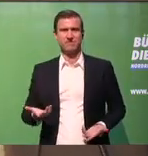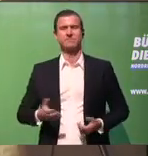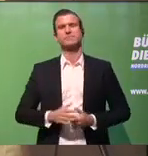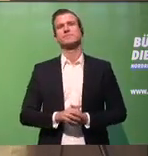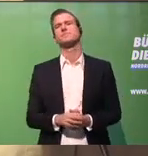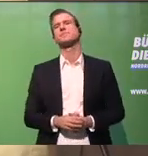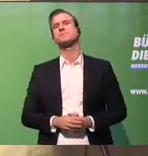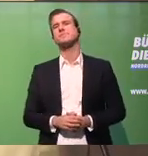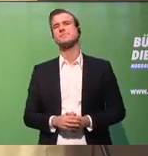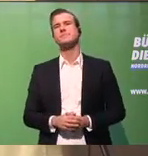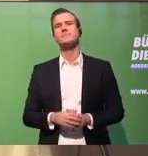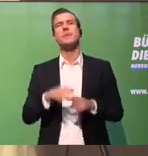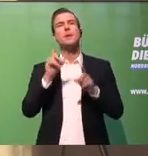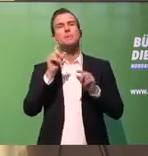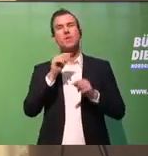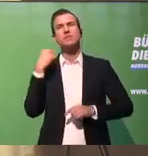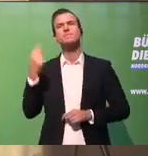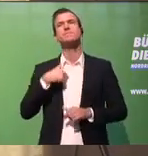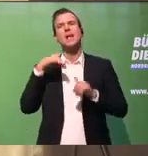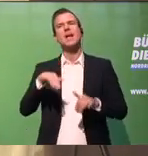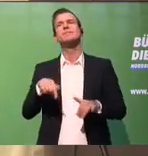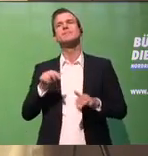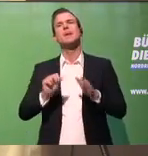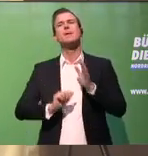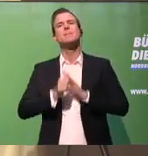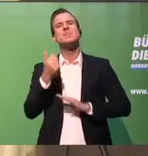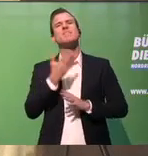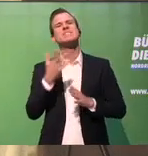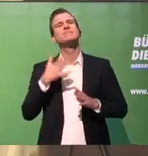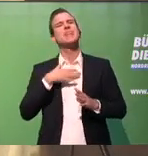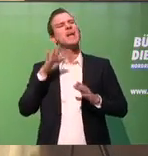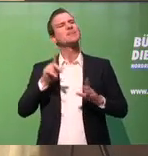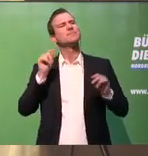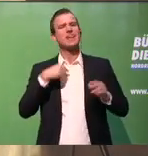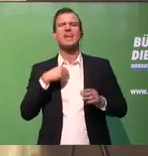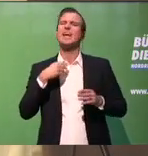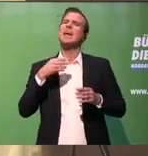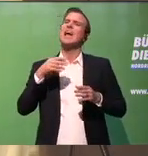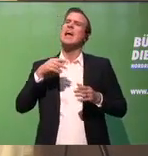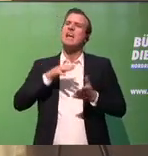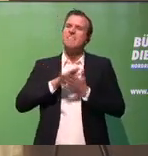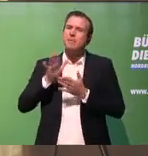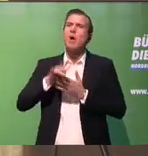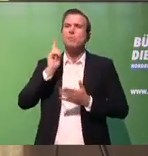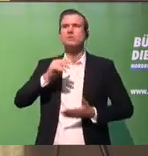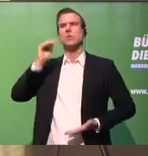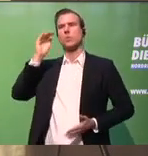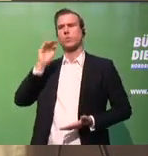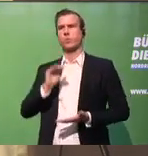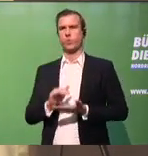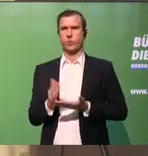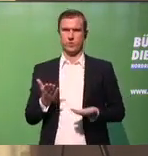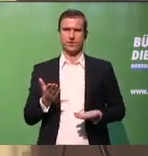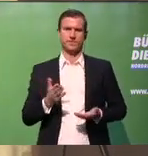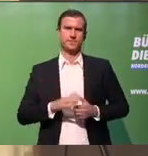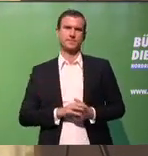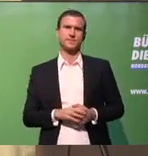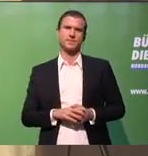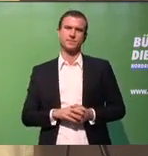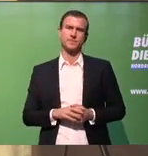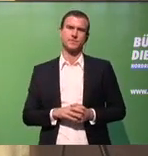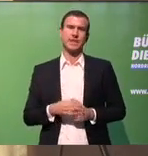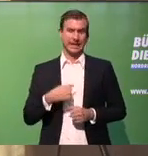Das bedeutet hier, wir müssen insbesondere die Quellen und vor allen Dingen die Senken mehr schützen von diesen Gasen auch. Nun, ich